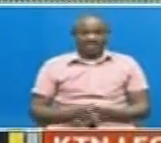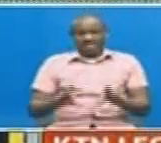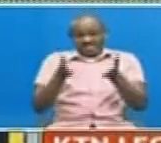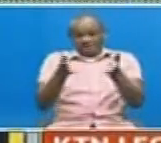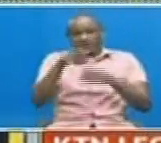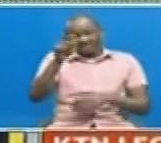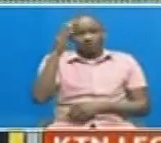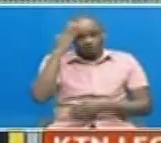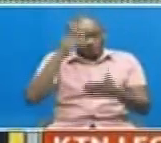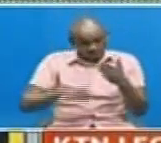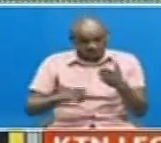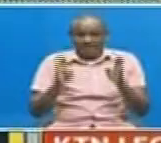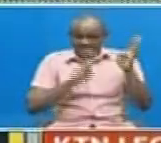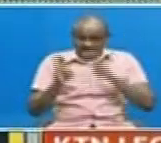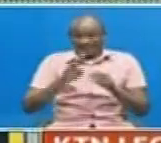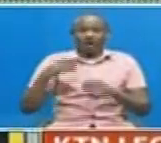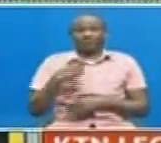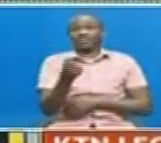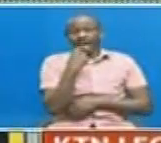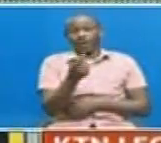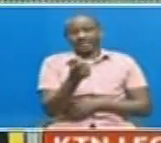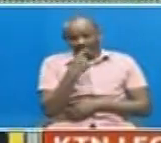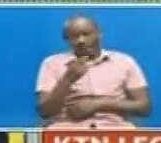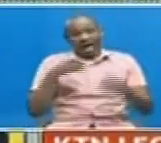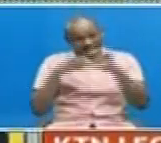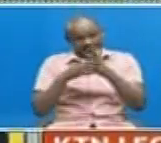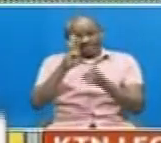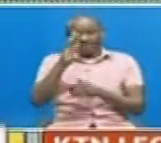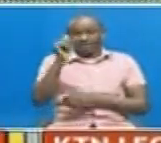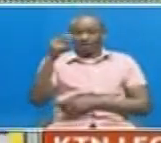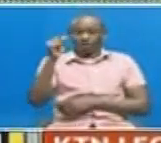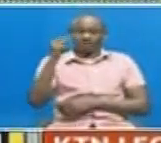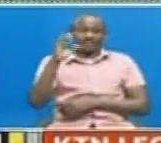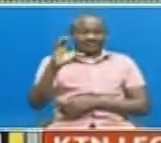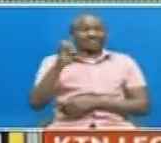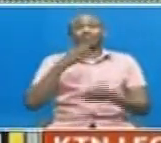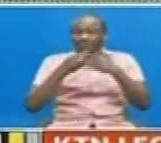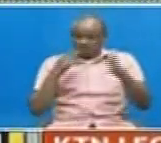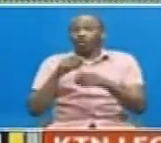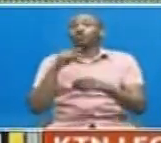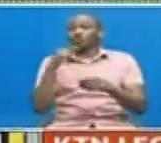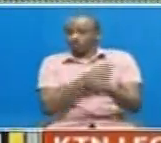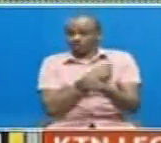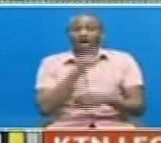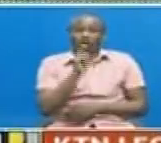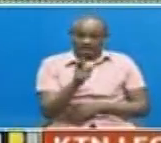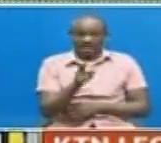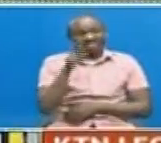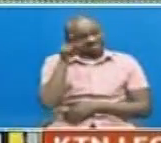Mtazamaji, je, unajua kuwa tabia ya kununua dawa aina antibiotics katika duka la dawa kabla ya kumwona daktari au